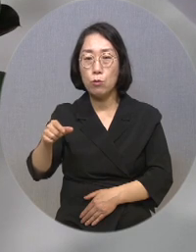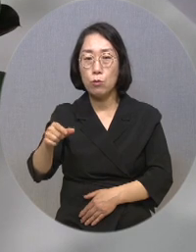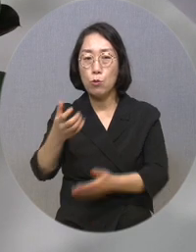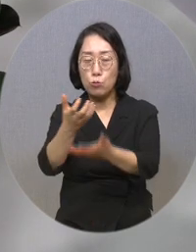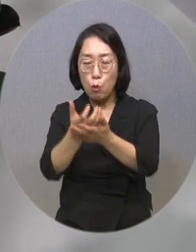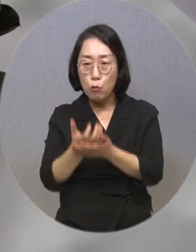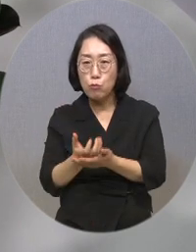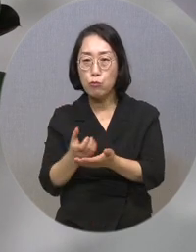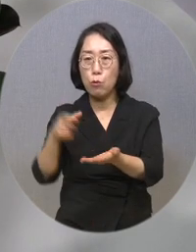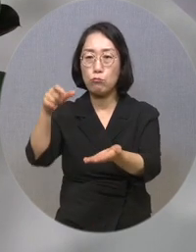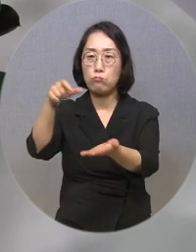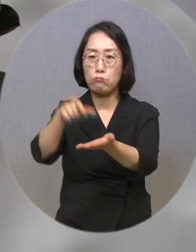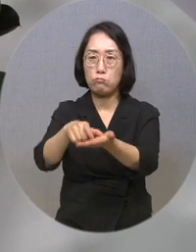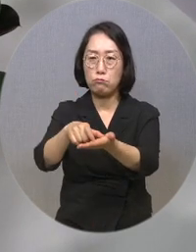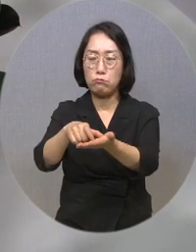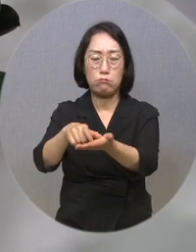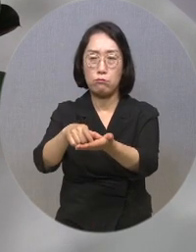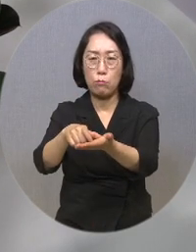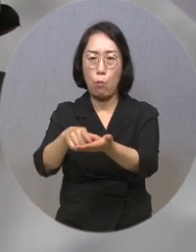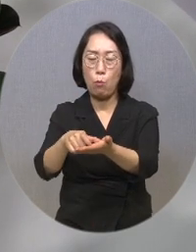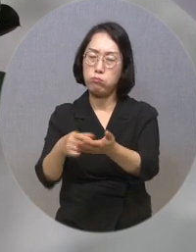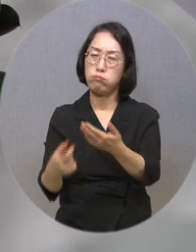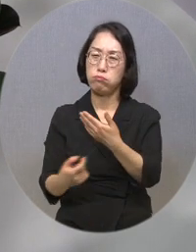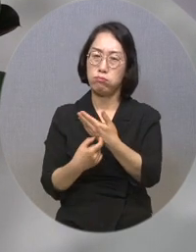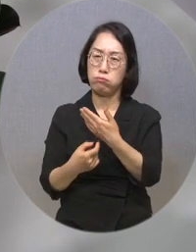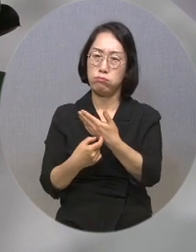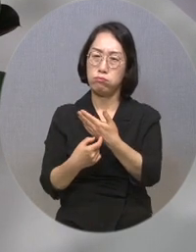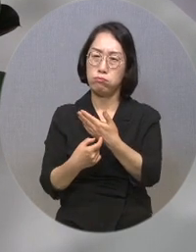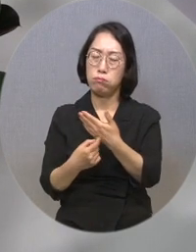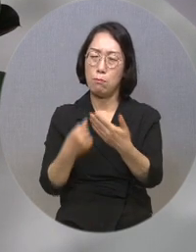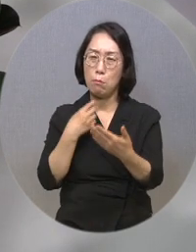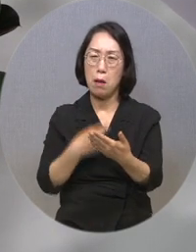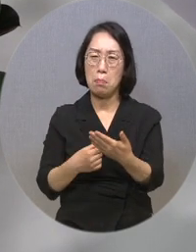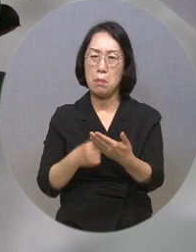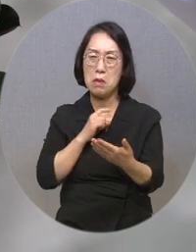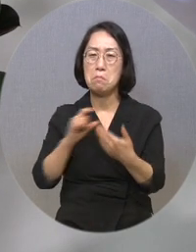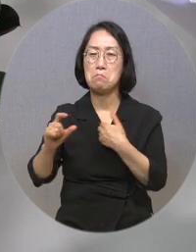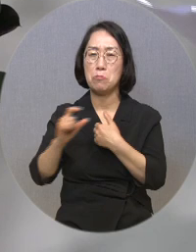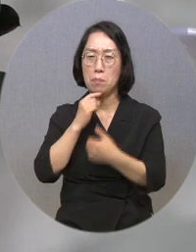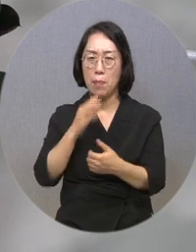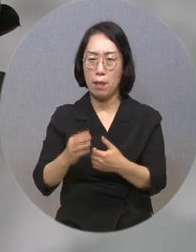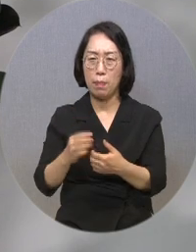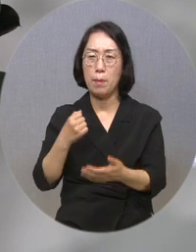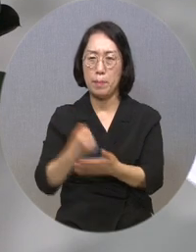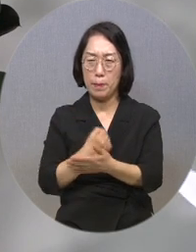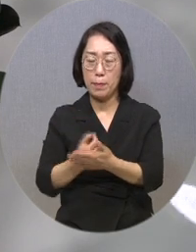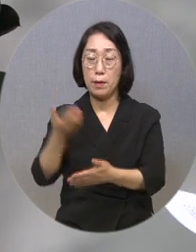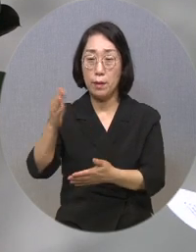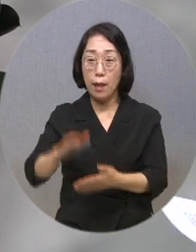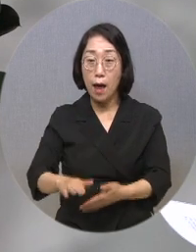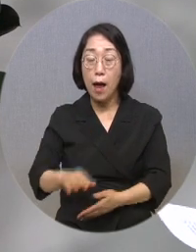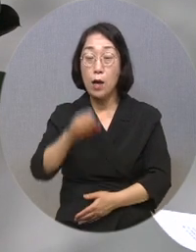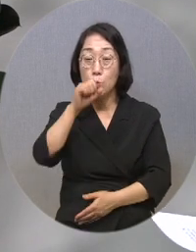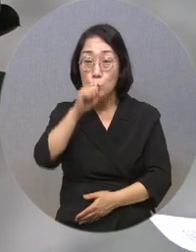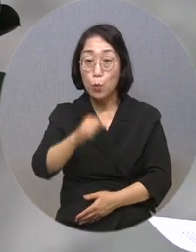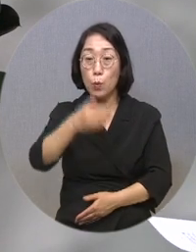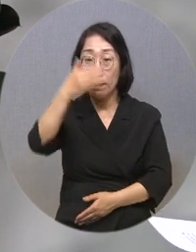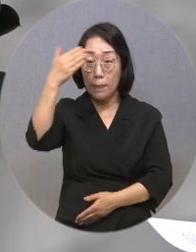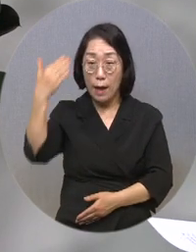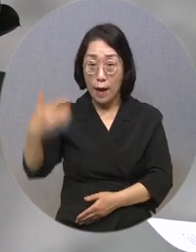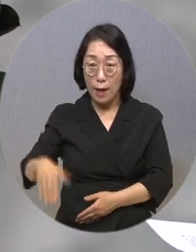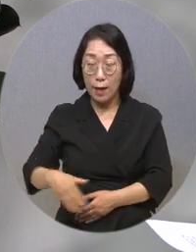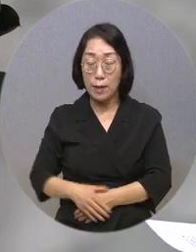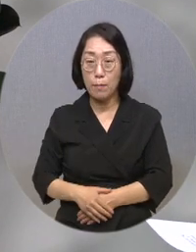정도로 호울뿐인 특례시로 전락했다는 게 너무 안타깝습니다. 다만 좋아진 점은 광역시에 준하는